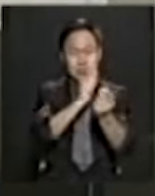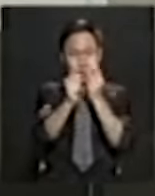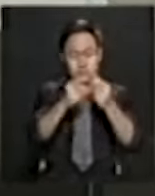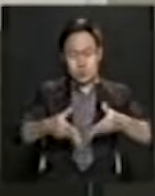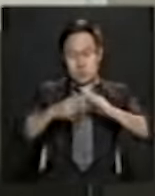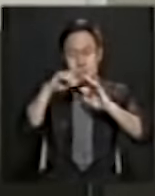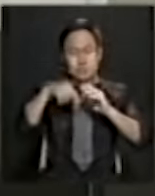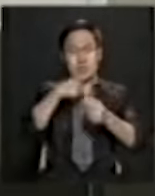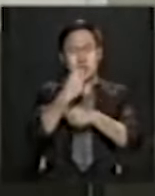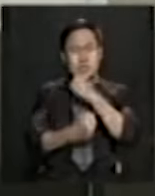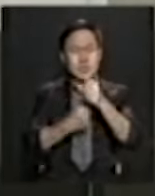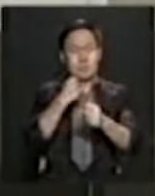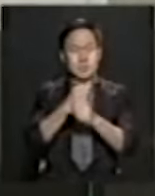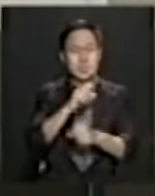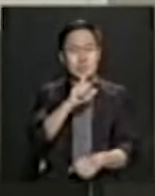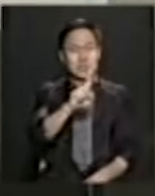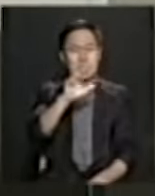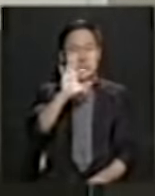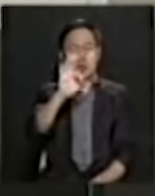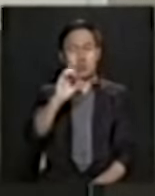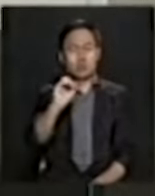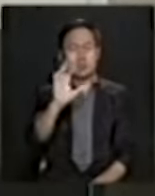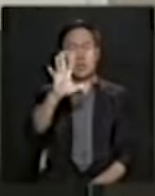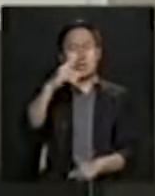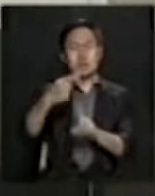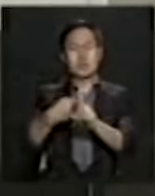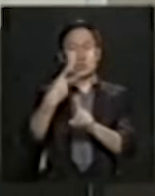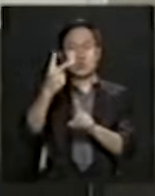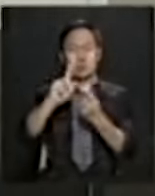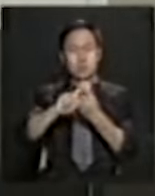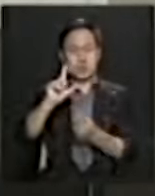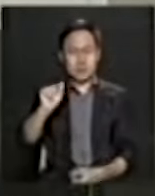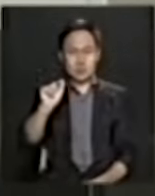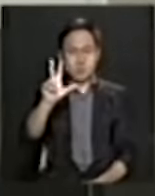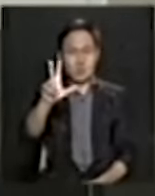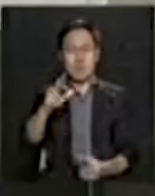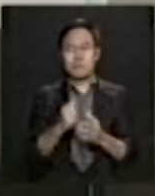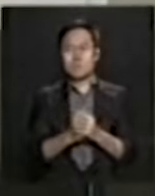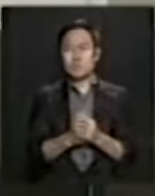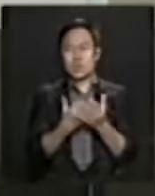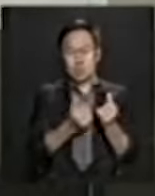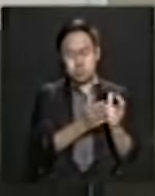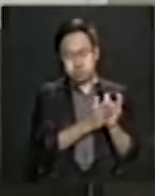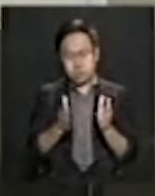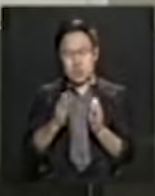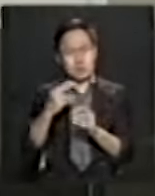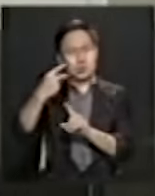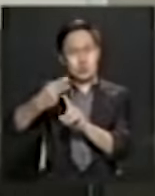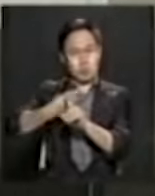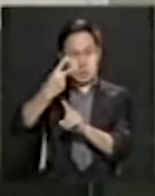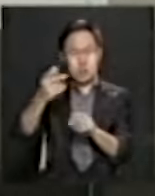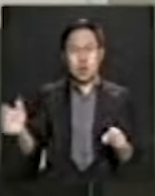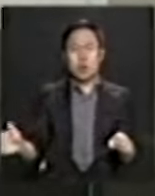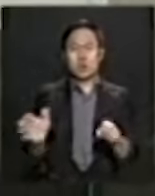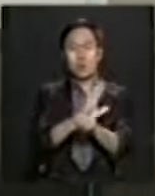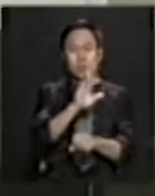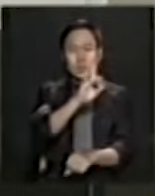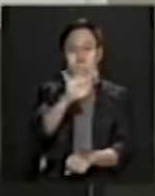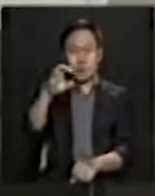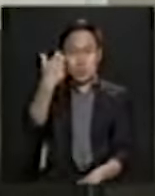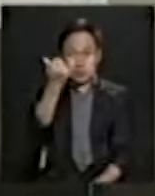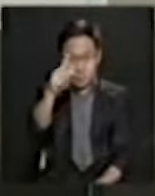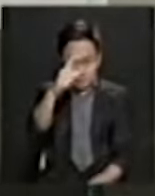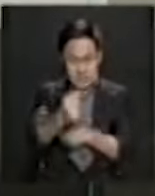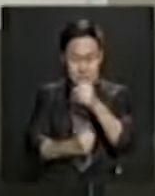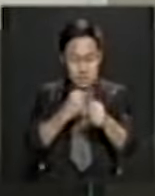พันธ์ปี1905จนถึงปัจจุบันนี้เรียกว่าอีก2เดือนก ็ จะครบ111ปี